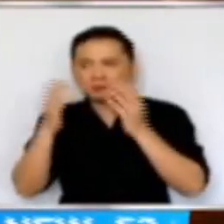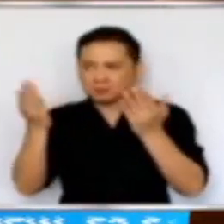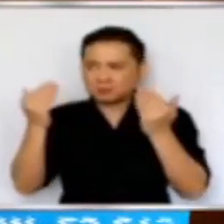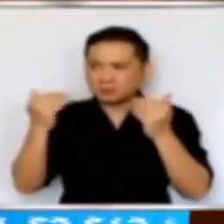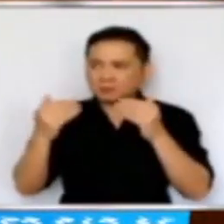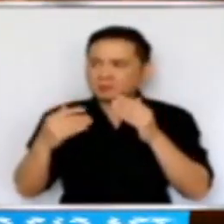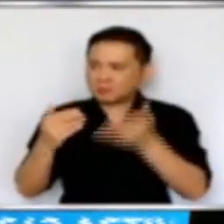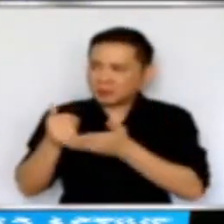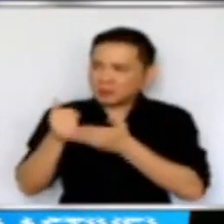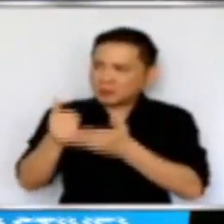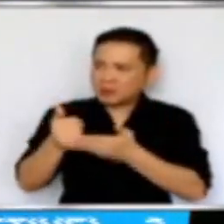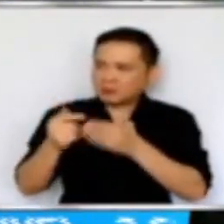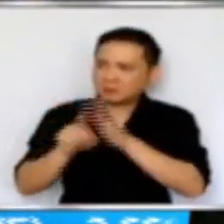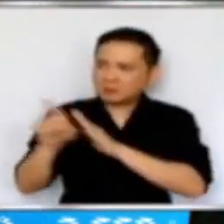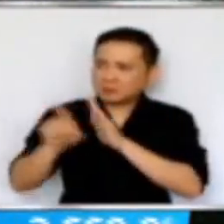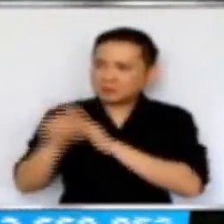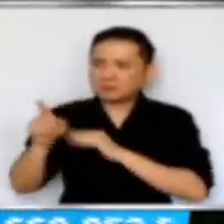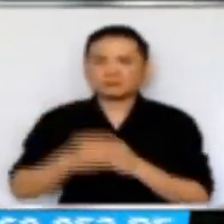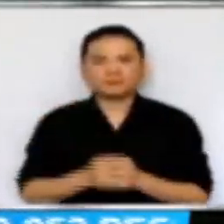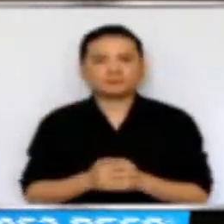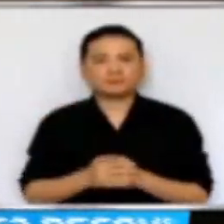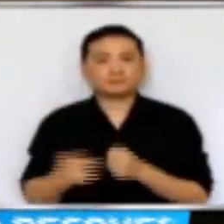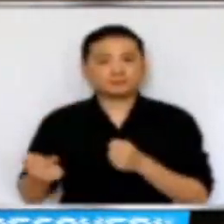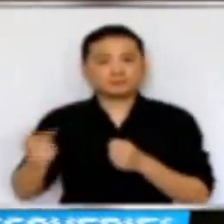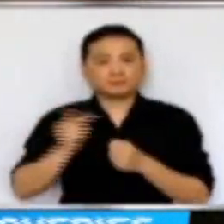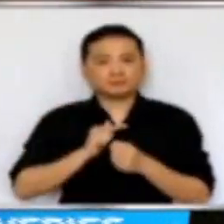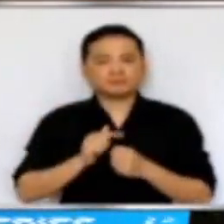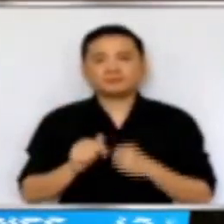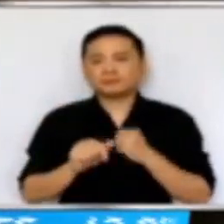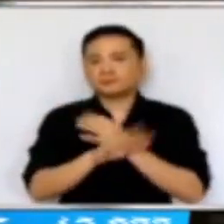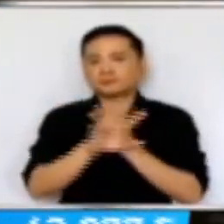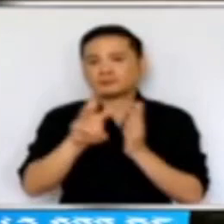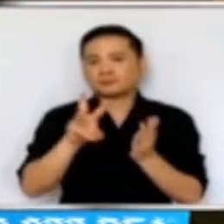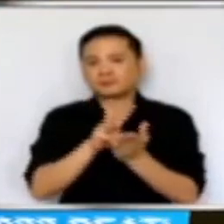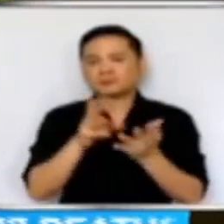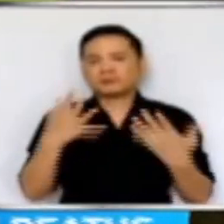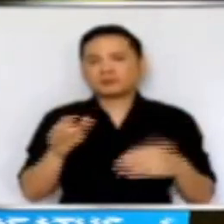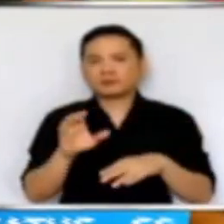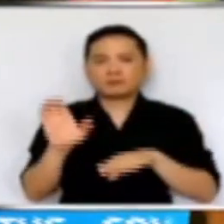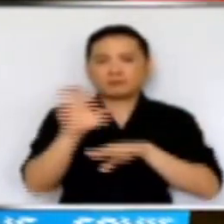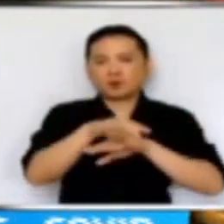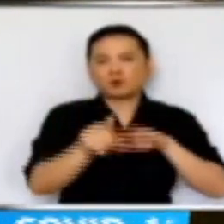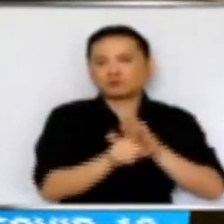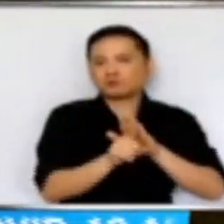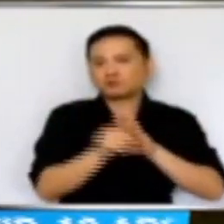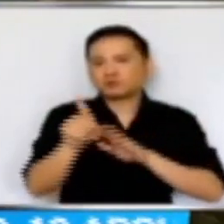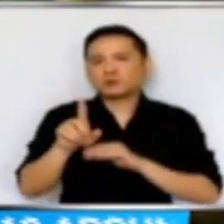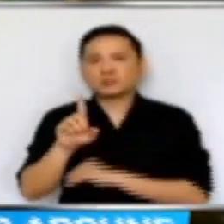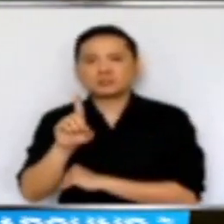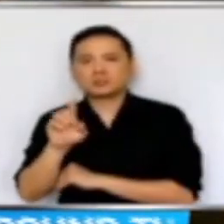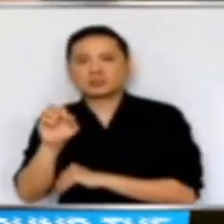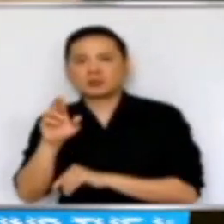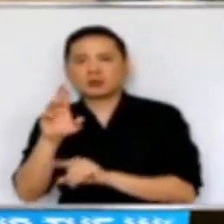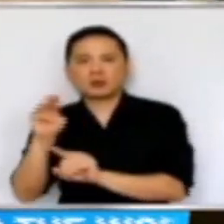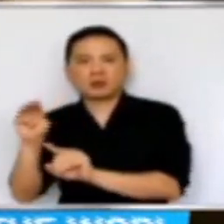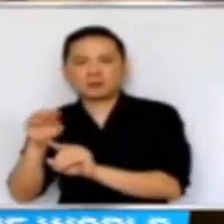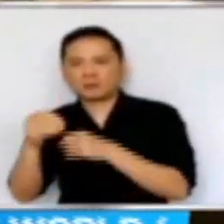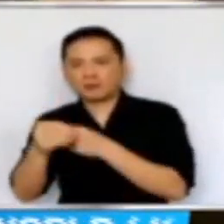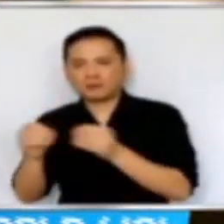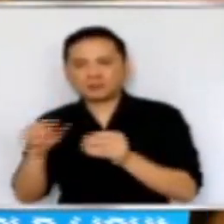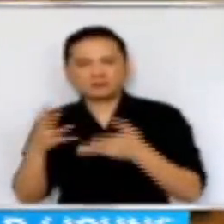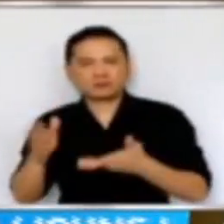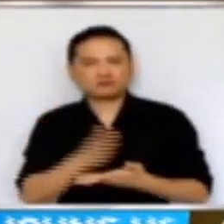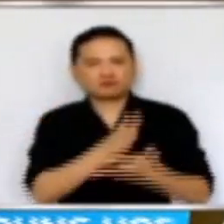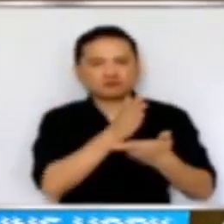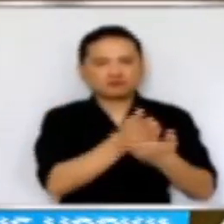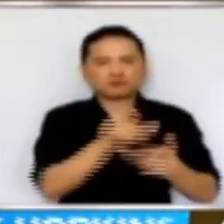Agad na nagpatupad ng forced evacuation ang Davao City Disaster Risk Reduction and Management Office sa mga residenteng nakatira malapit sa Talomo